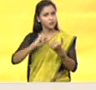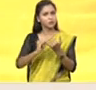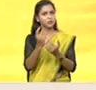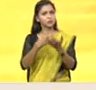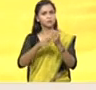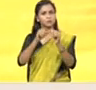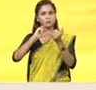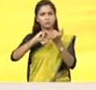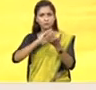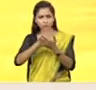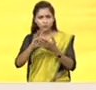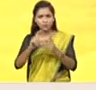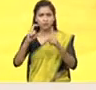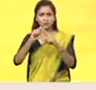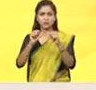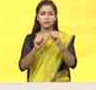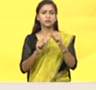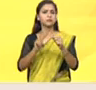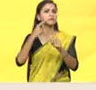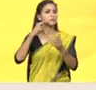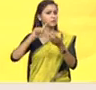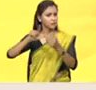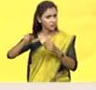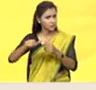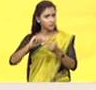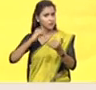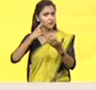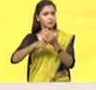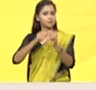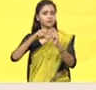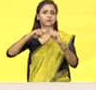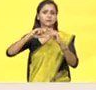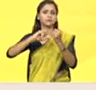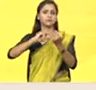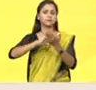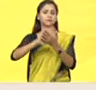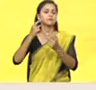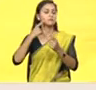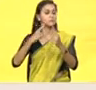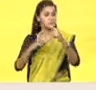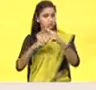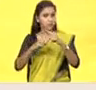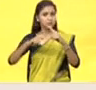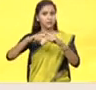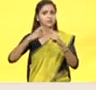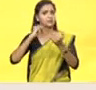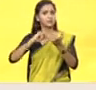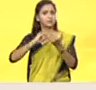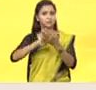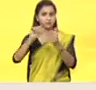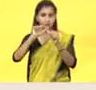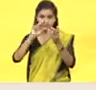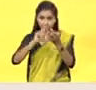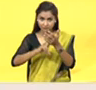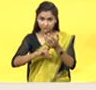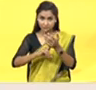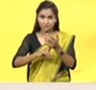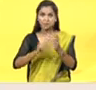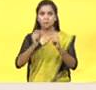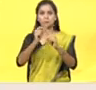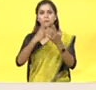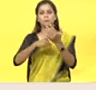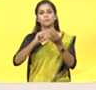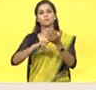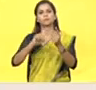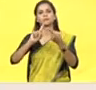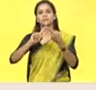डेनिल, रक्षित, किशन और प्रणीत। आइए इन युवाओं के अनुभवों